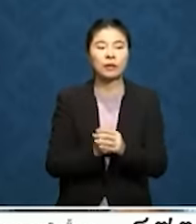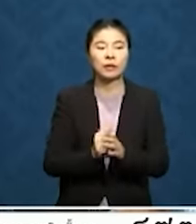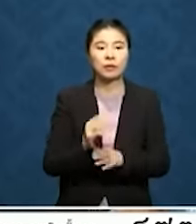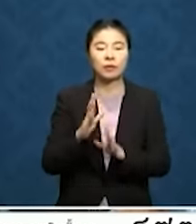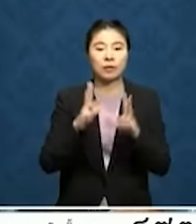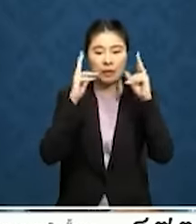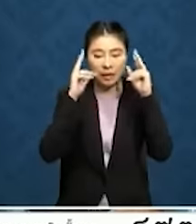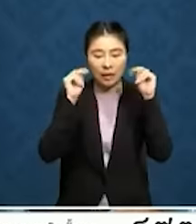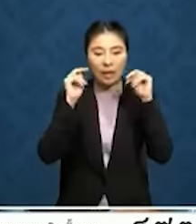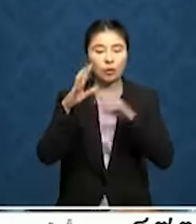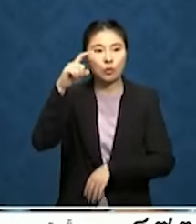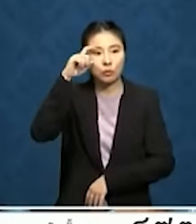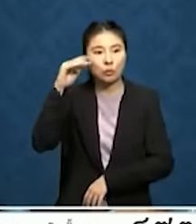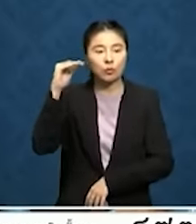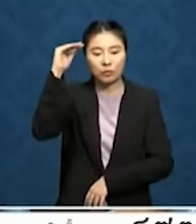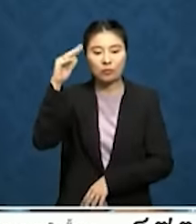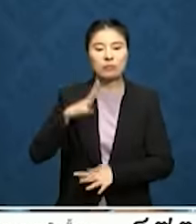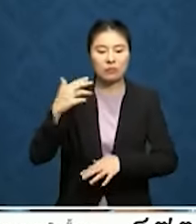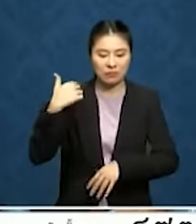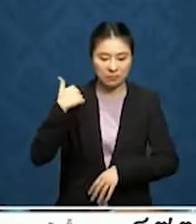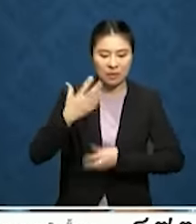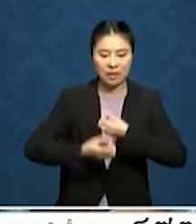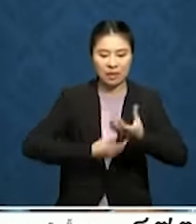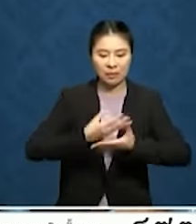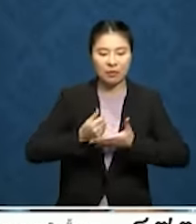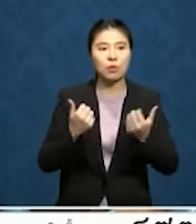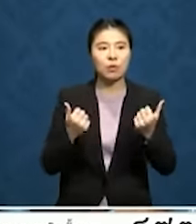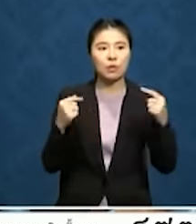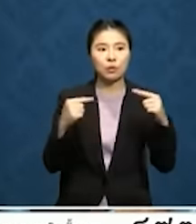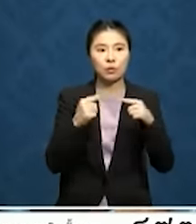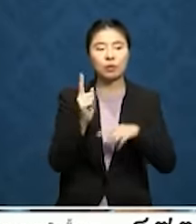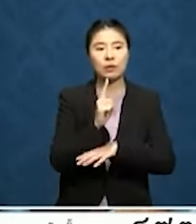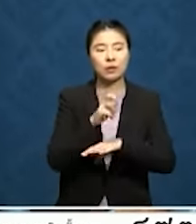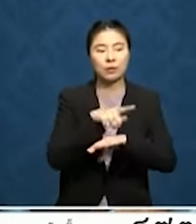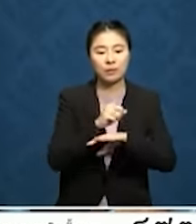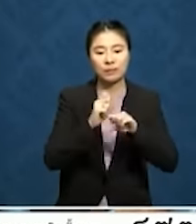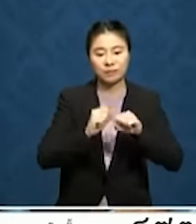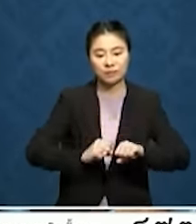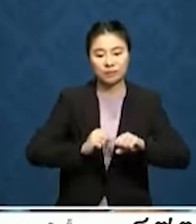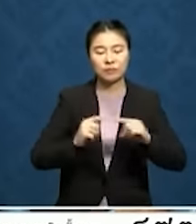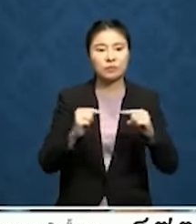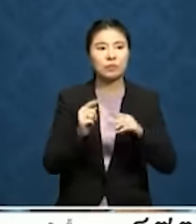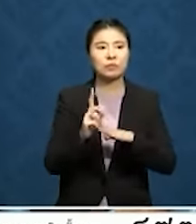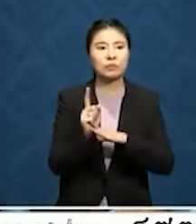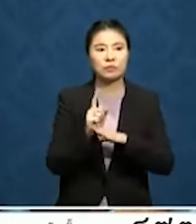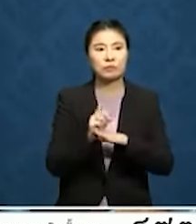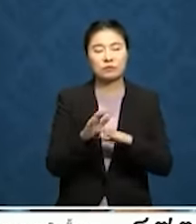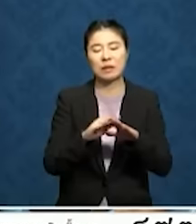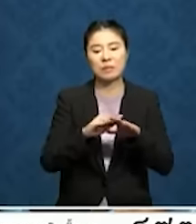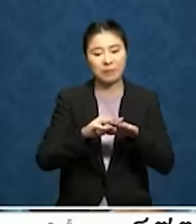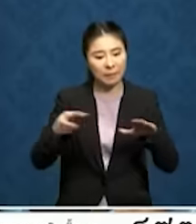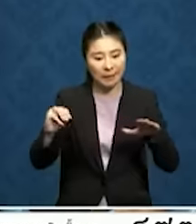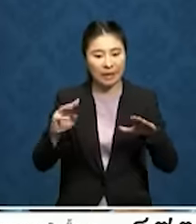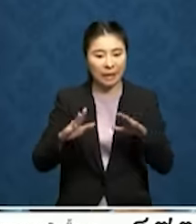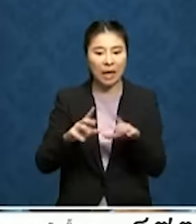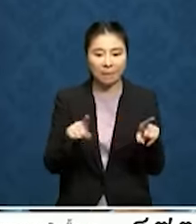ปรายนะครับแต่ผมถึงบอกว่าวันนี้สิ่งที่ท่านประธานตัดสินใจจะเป็นบรรทัดฐานต่อไปในวันข้างหน้าแต่ผม